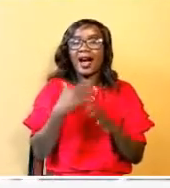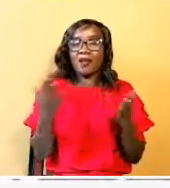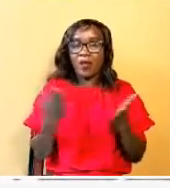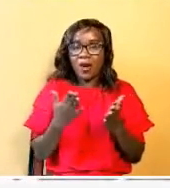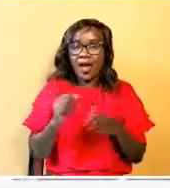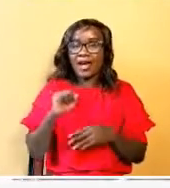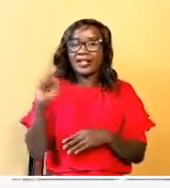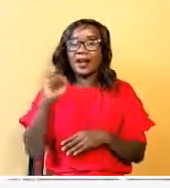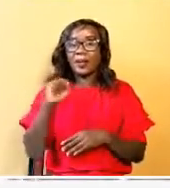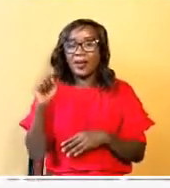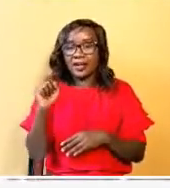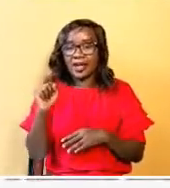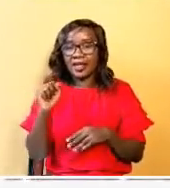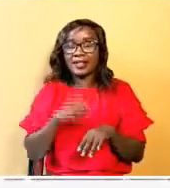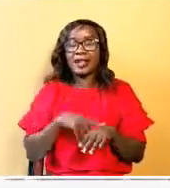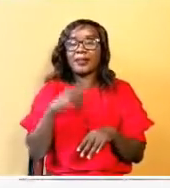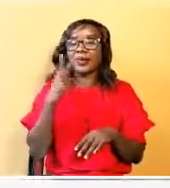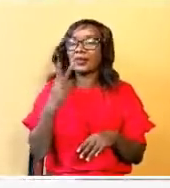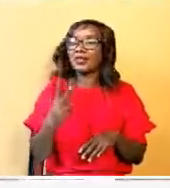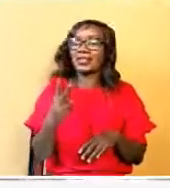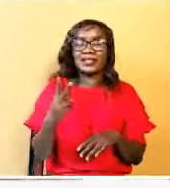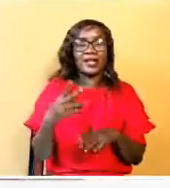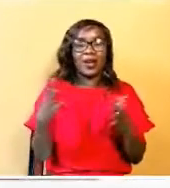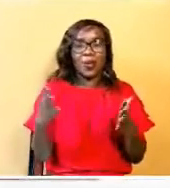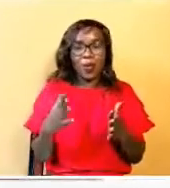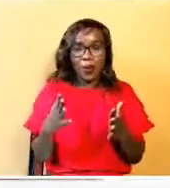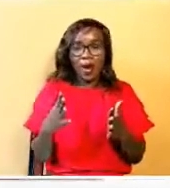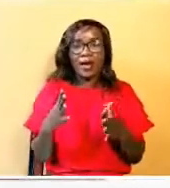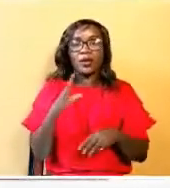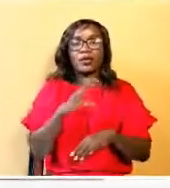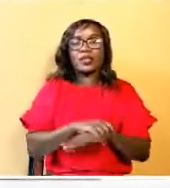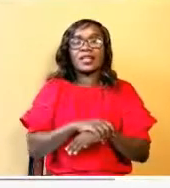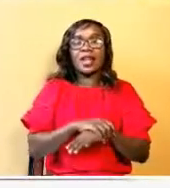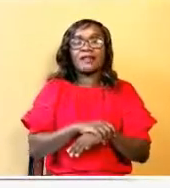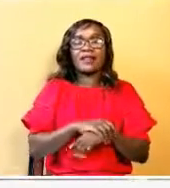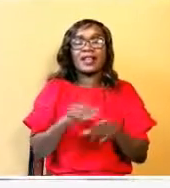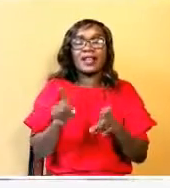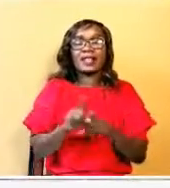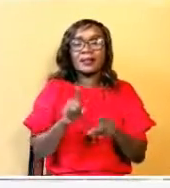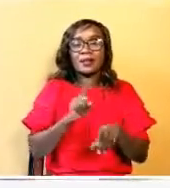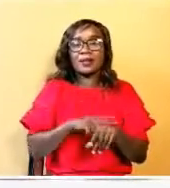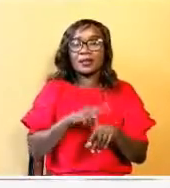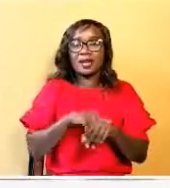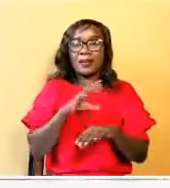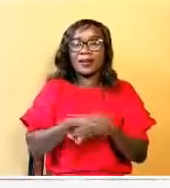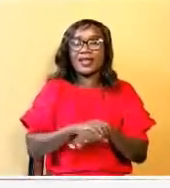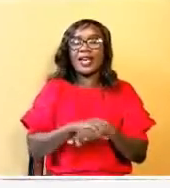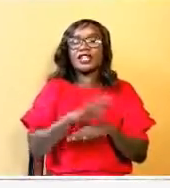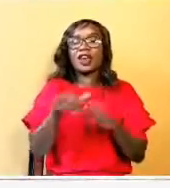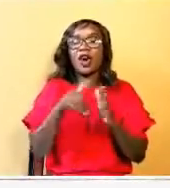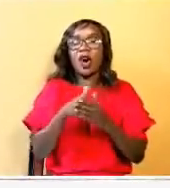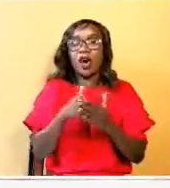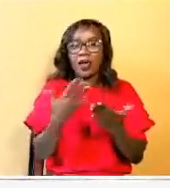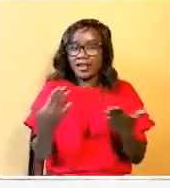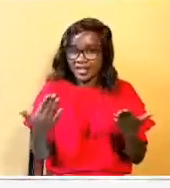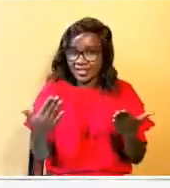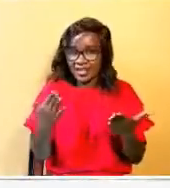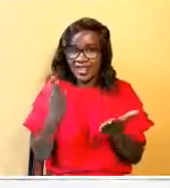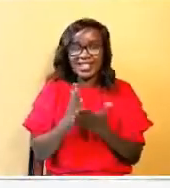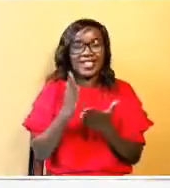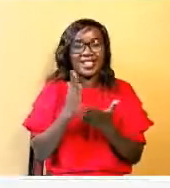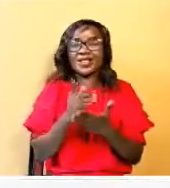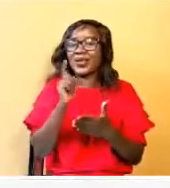za kisiasa, ukionekana kutomzuia kutekeleza wajibu wake. Na anaposhika zile santuri, basi lazima